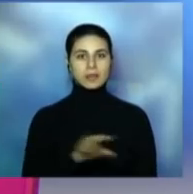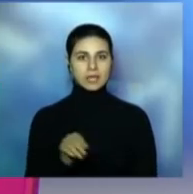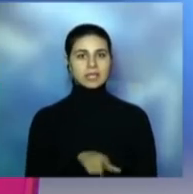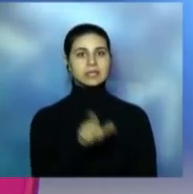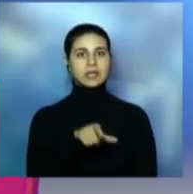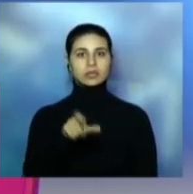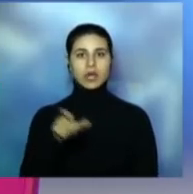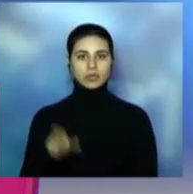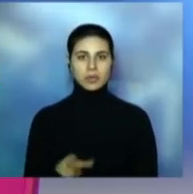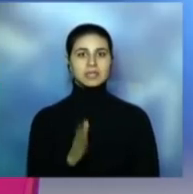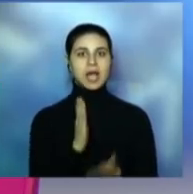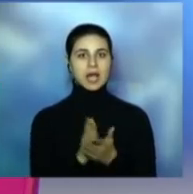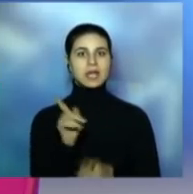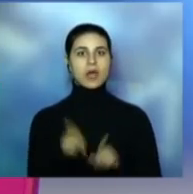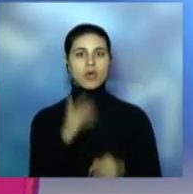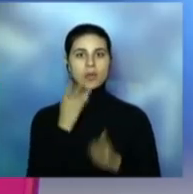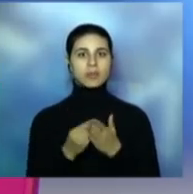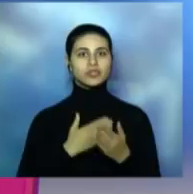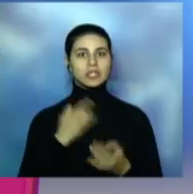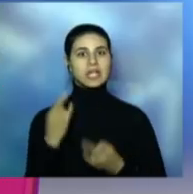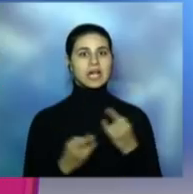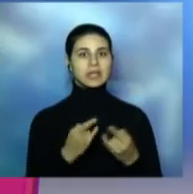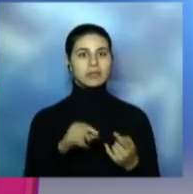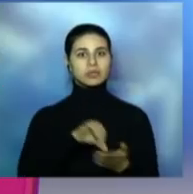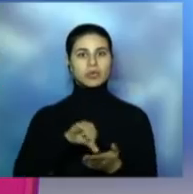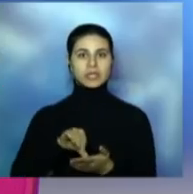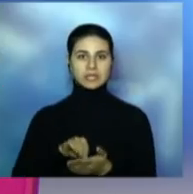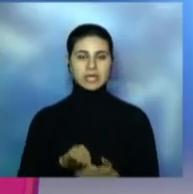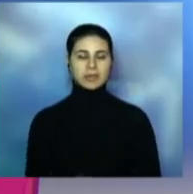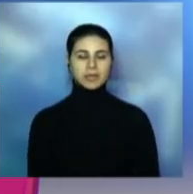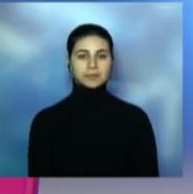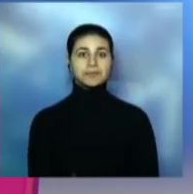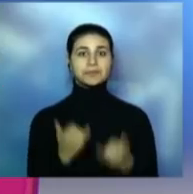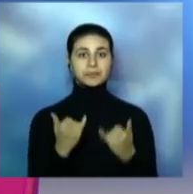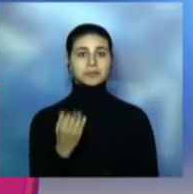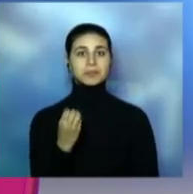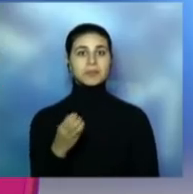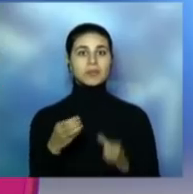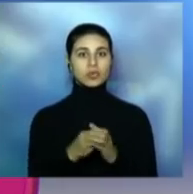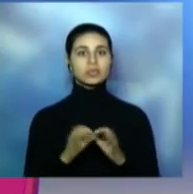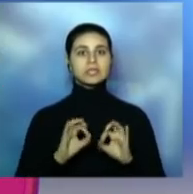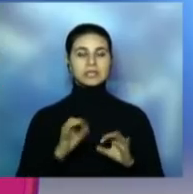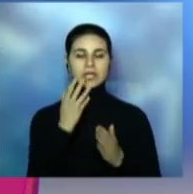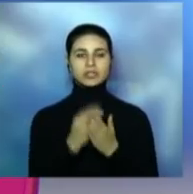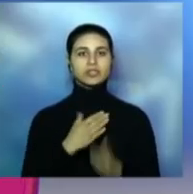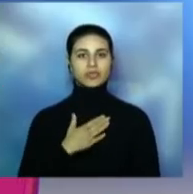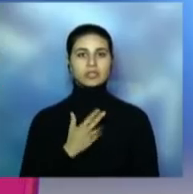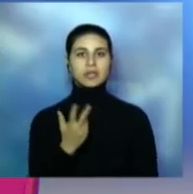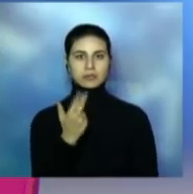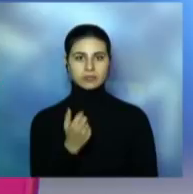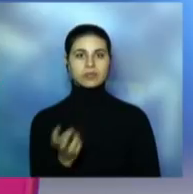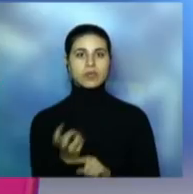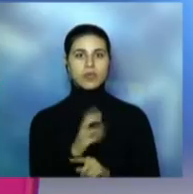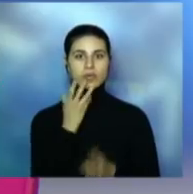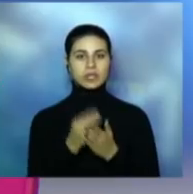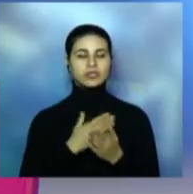საზოგადოებასთან, არიან ხოლმე ჩვენი გადაცემის მონაწილეები. დღეს მორიგი გუნდის წარსადგენა ჩვენთან, რა თქმა უნდა, მოვიდა ჩვენი